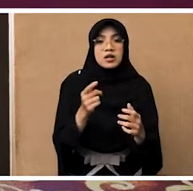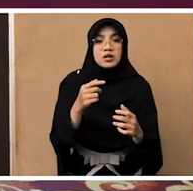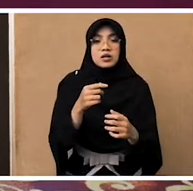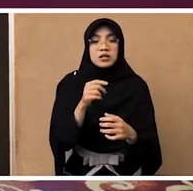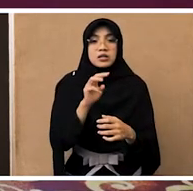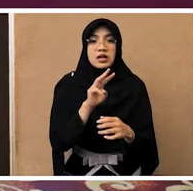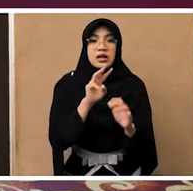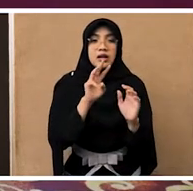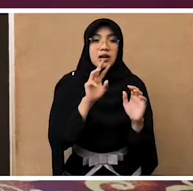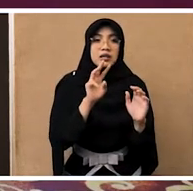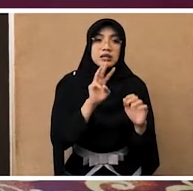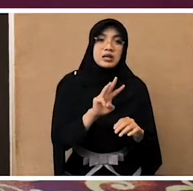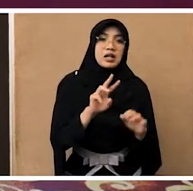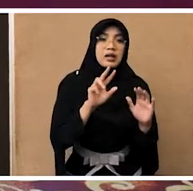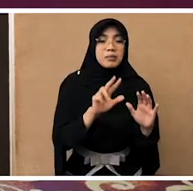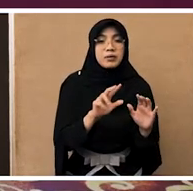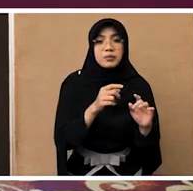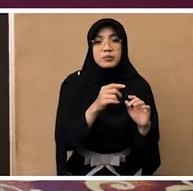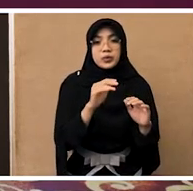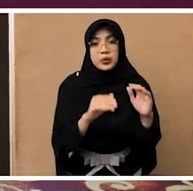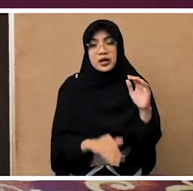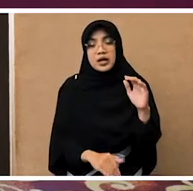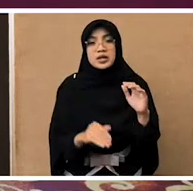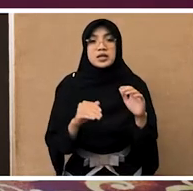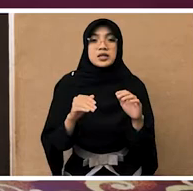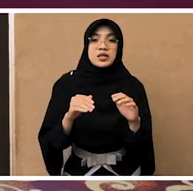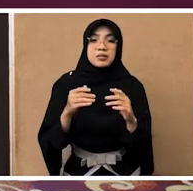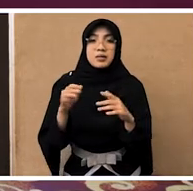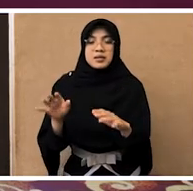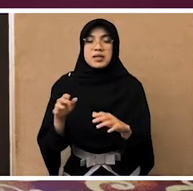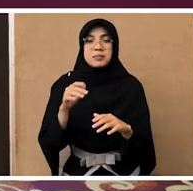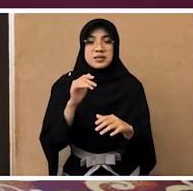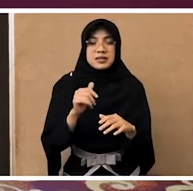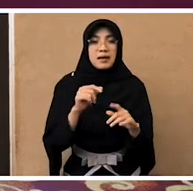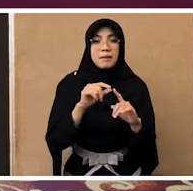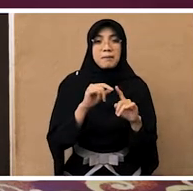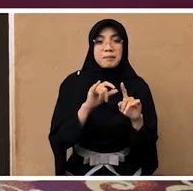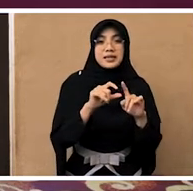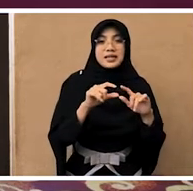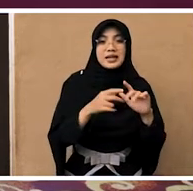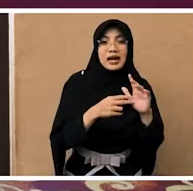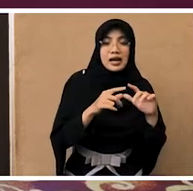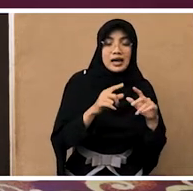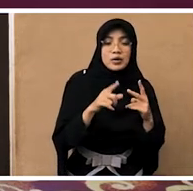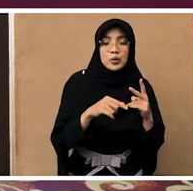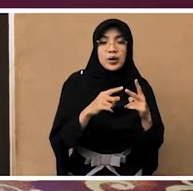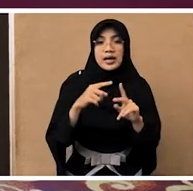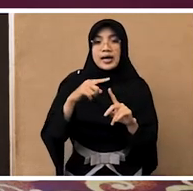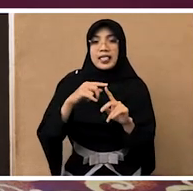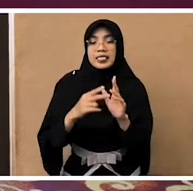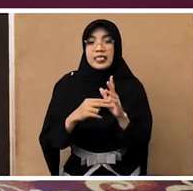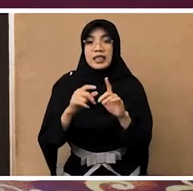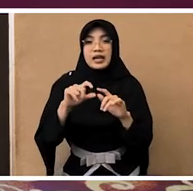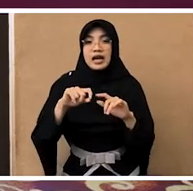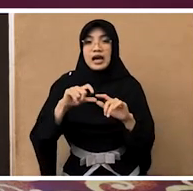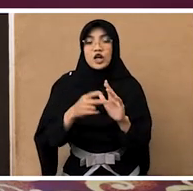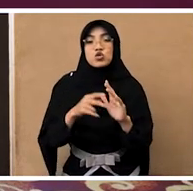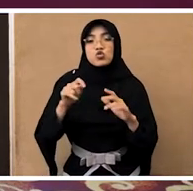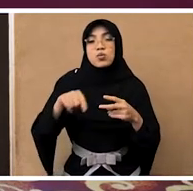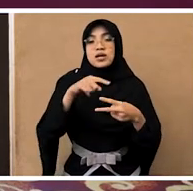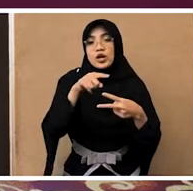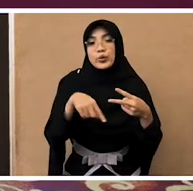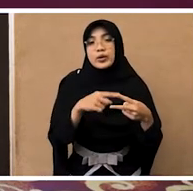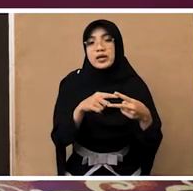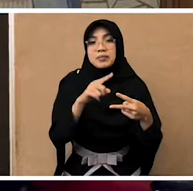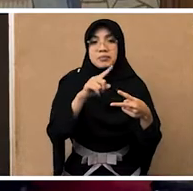kalau 39 dia lepas gitu bisa pidana bisa tindakan Oke hukumannya jadi